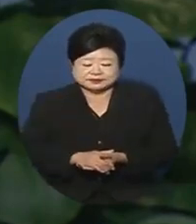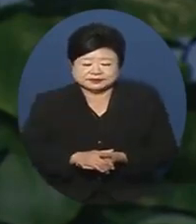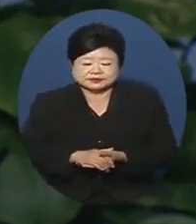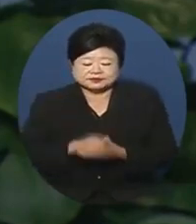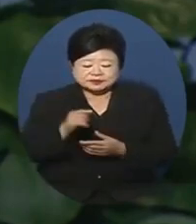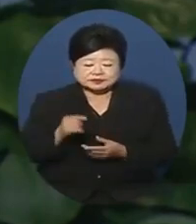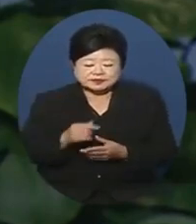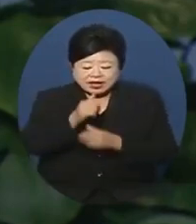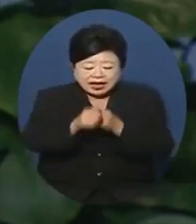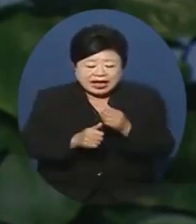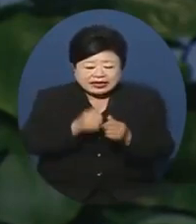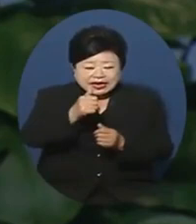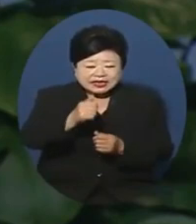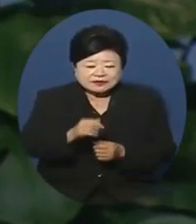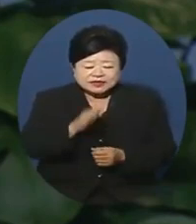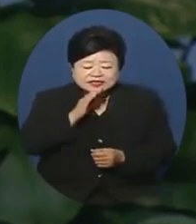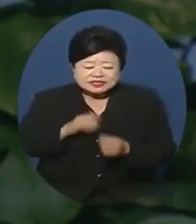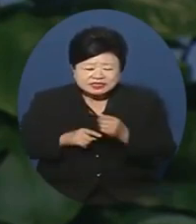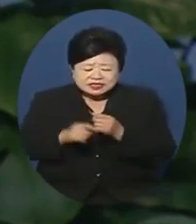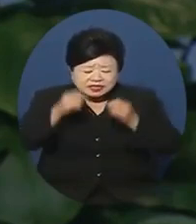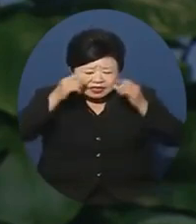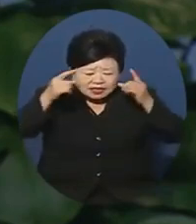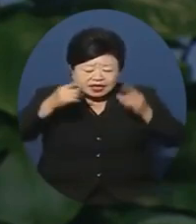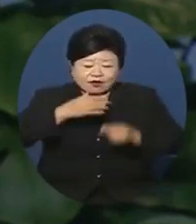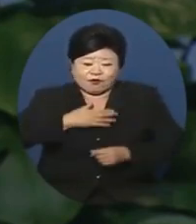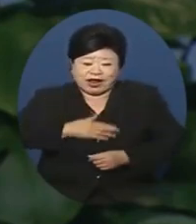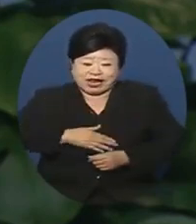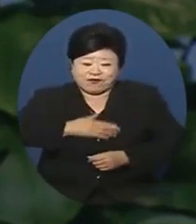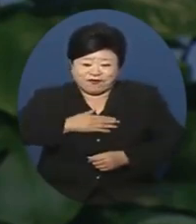그래서 하나님의 진리를 깨닫고 알고